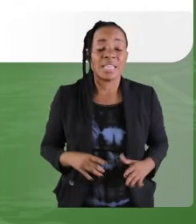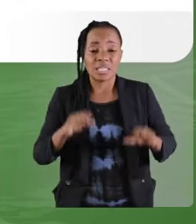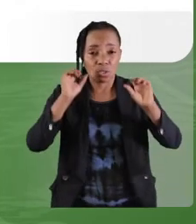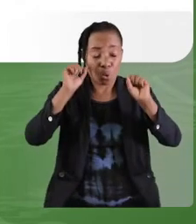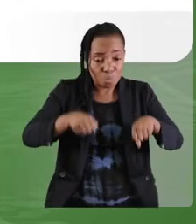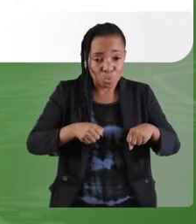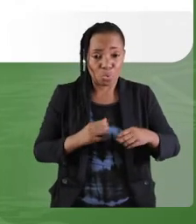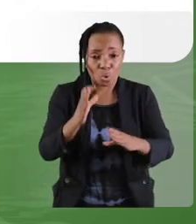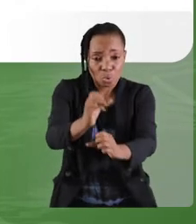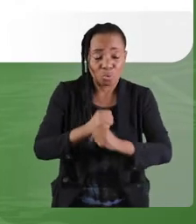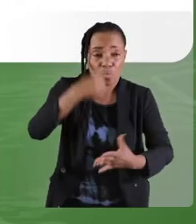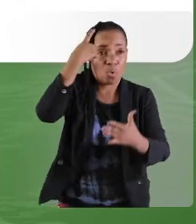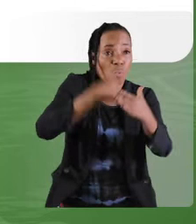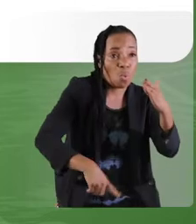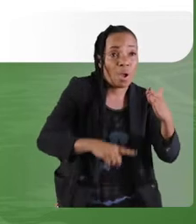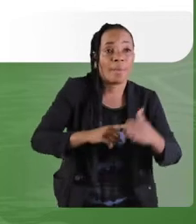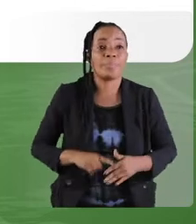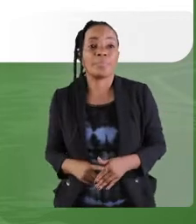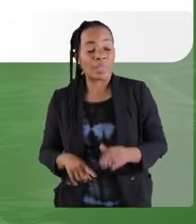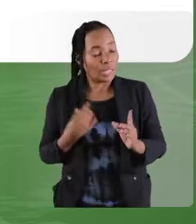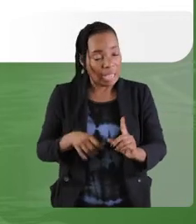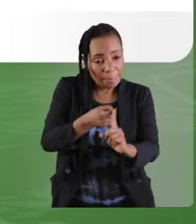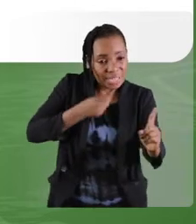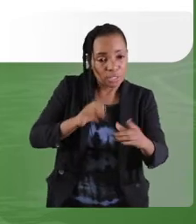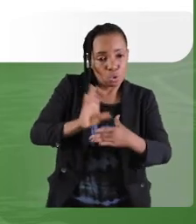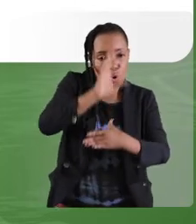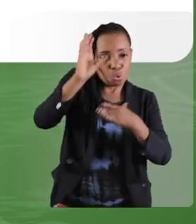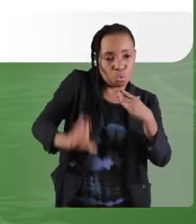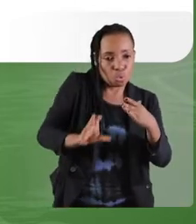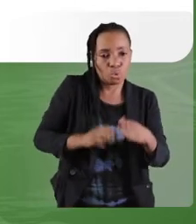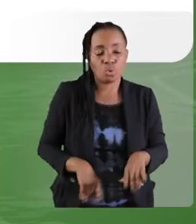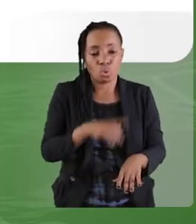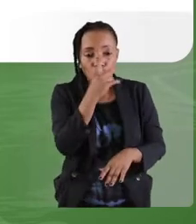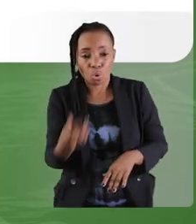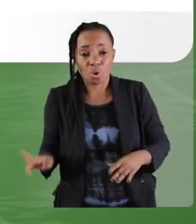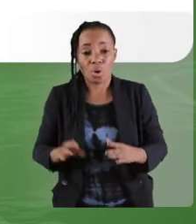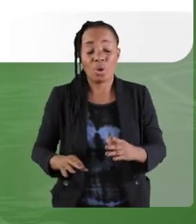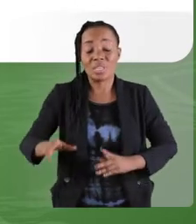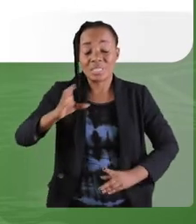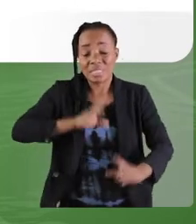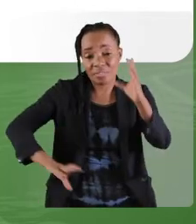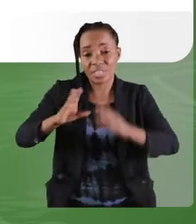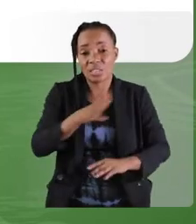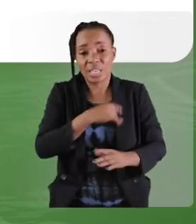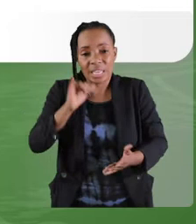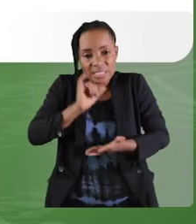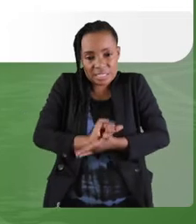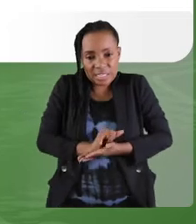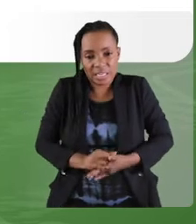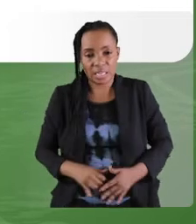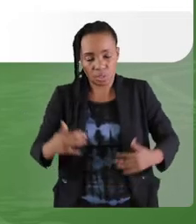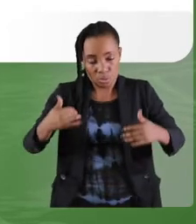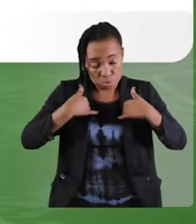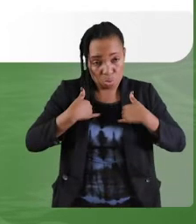productions et des acquis résultant de la culture, de la civilisation et de